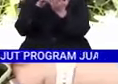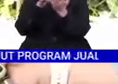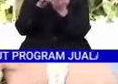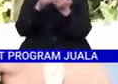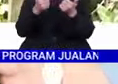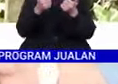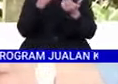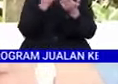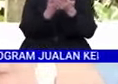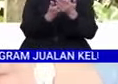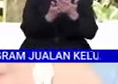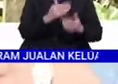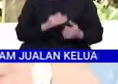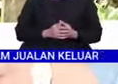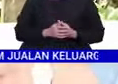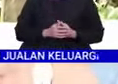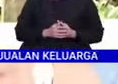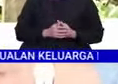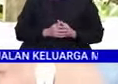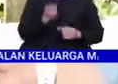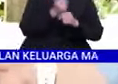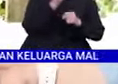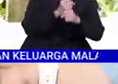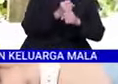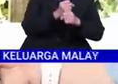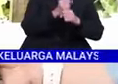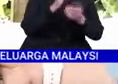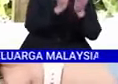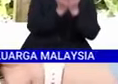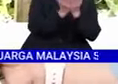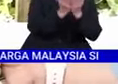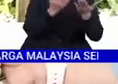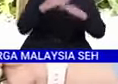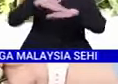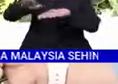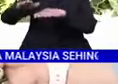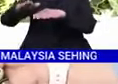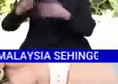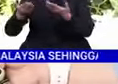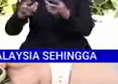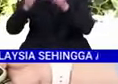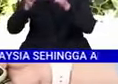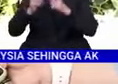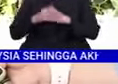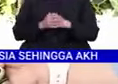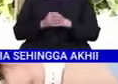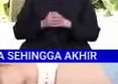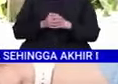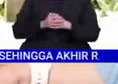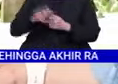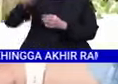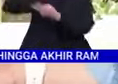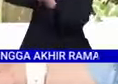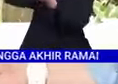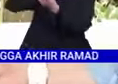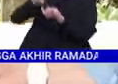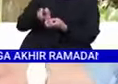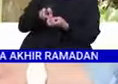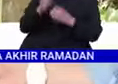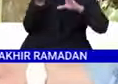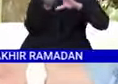like Utomo Hai hijau bohat espak di sekolah ngomong dapat makhluk-mu cepat gambar